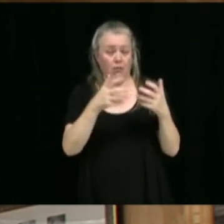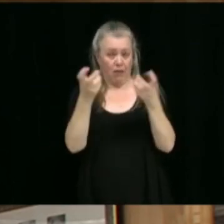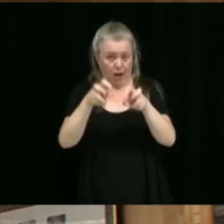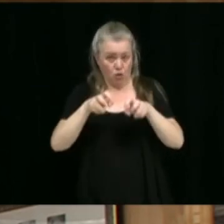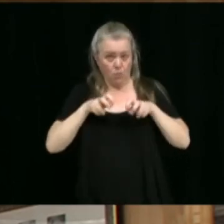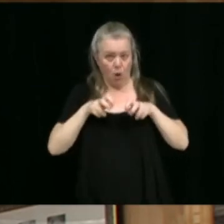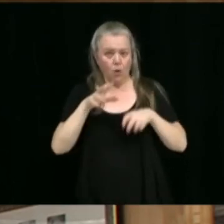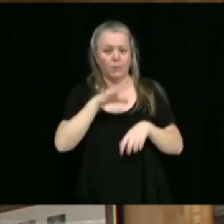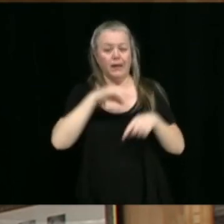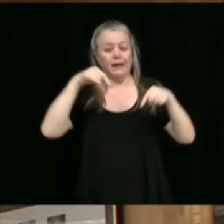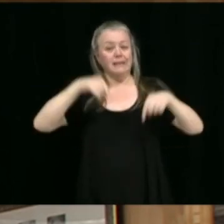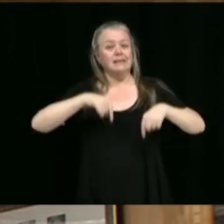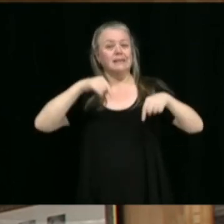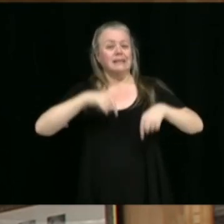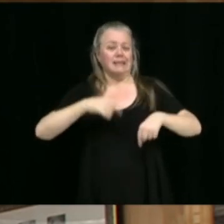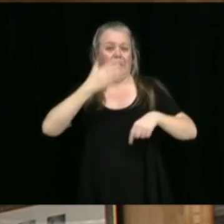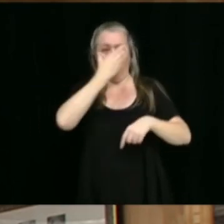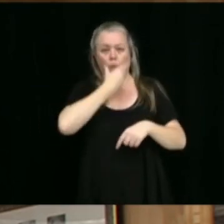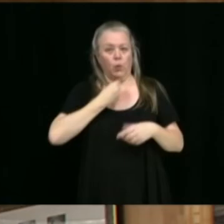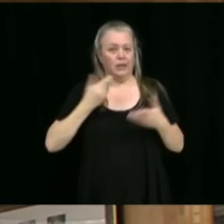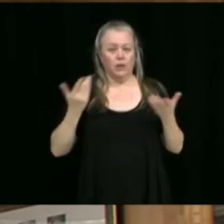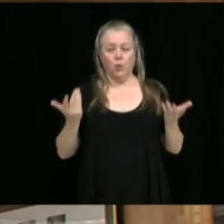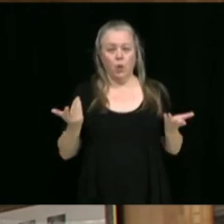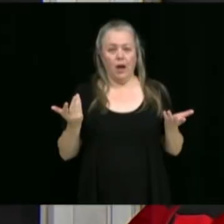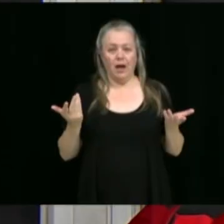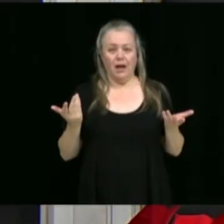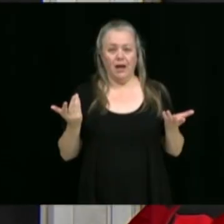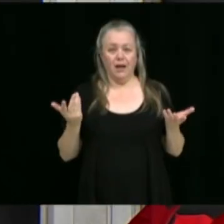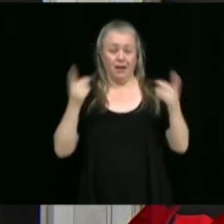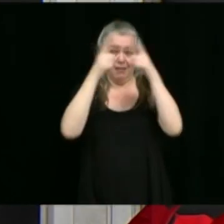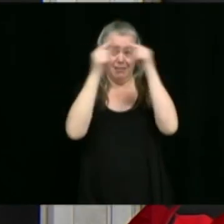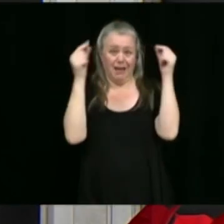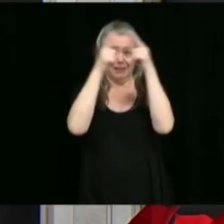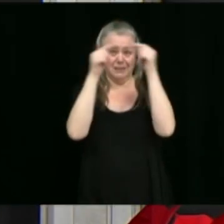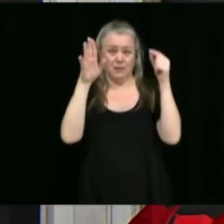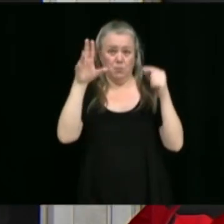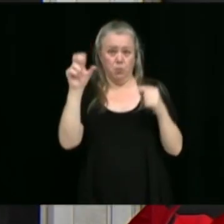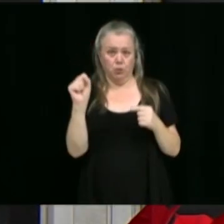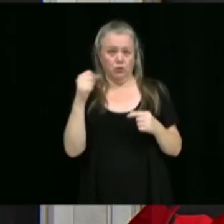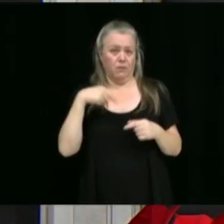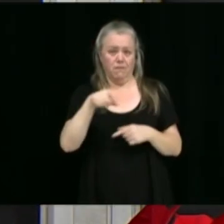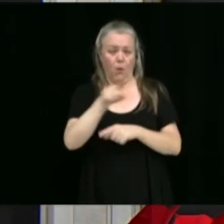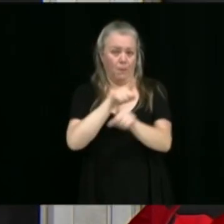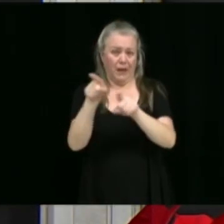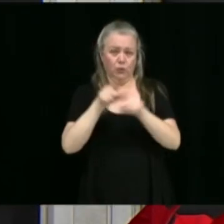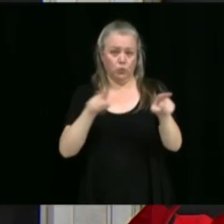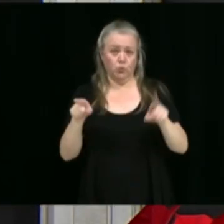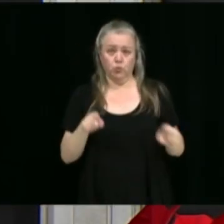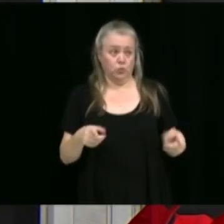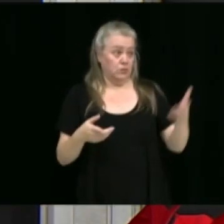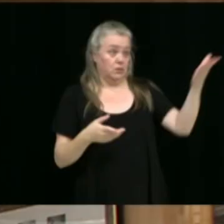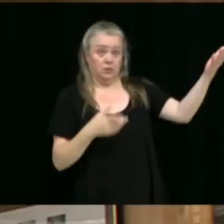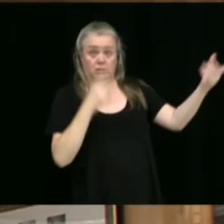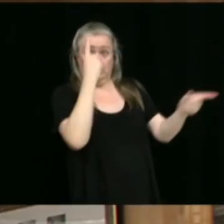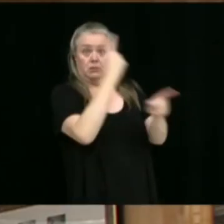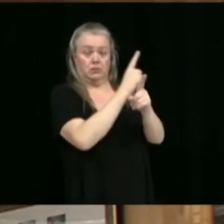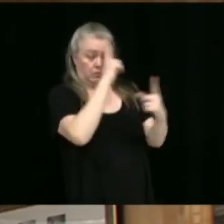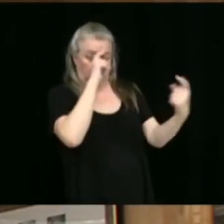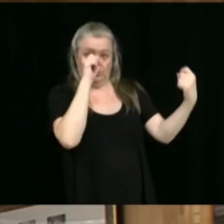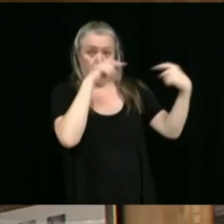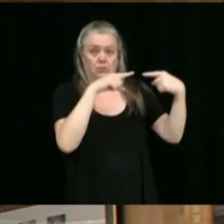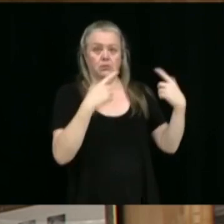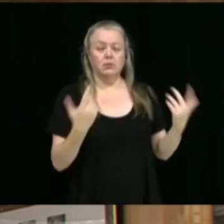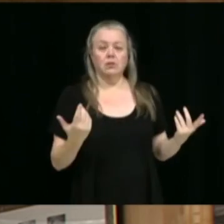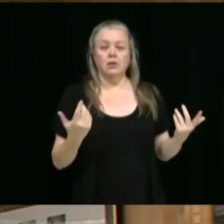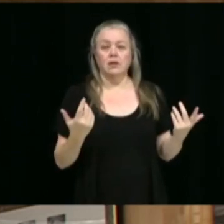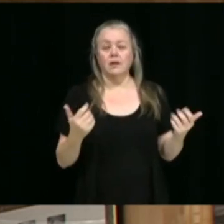Victo, c'est que on n'a pas de... Le taxibus, il va partout. C'est ça. Ouais. Et voilà, compléter ma phrase, c'est exactement ça. Fait qu'on a ça, puis